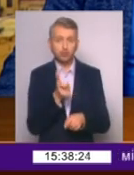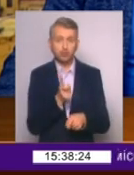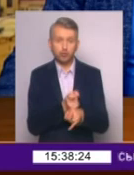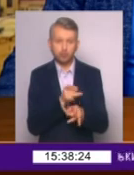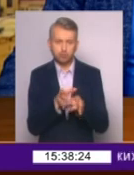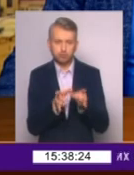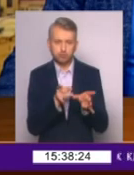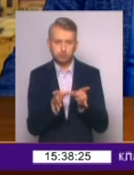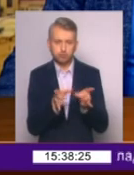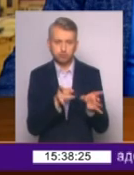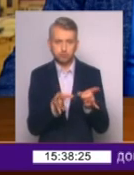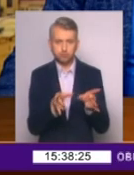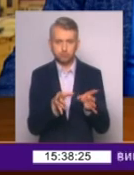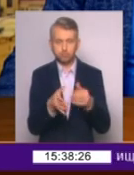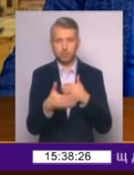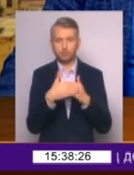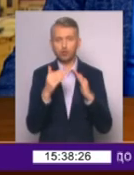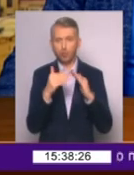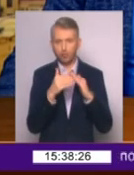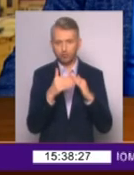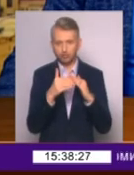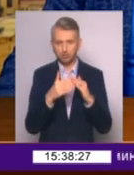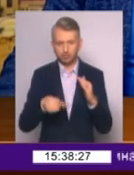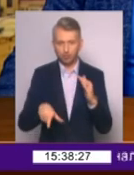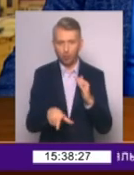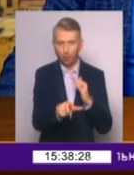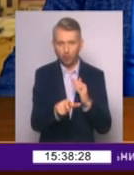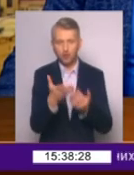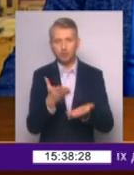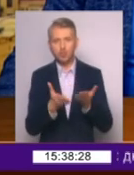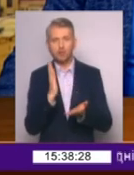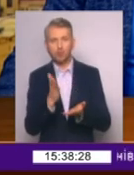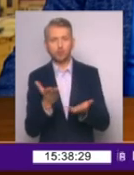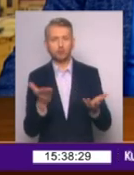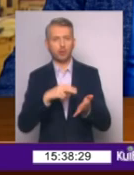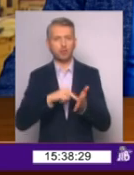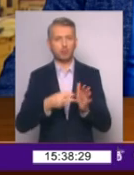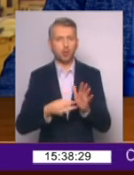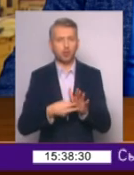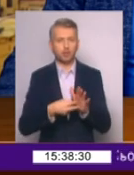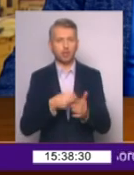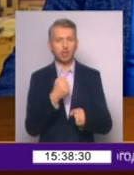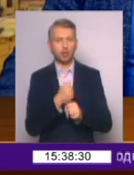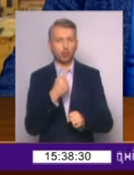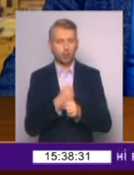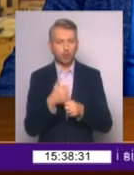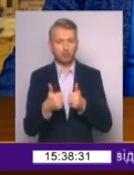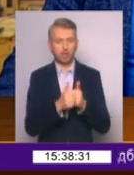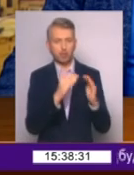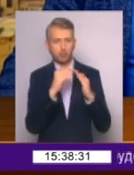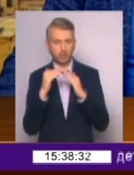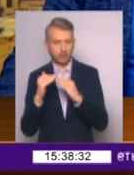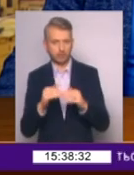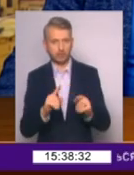нам, ну, прибудинкову цю дорогу. Можливо, будуть якось заплановані, ну, роботи саме біля будинків, також,